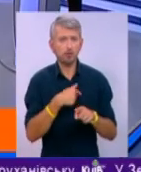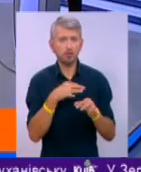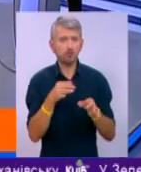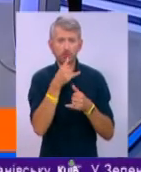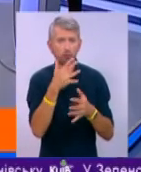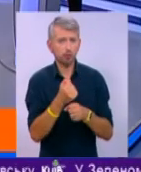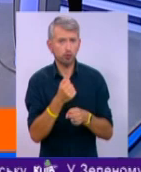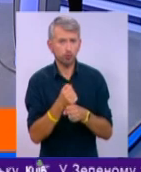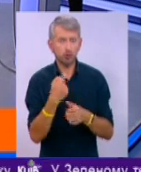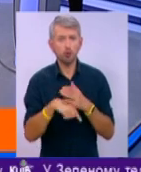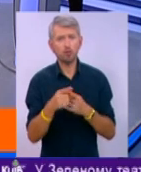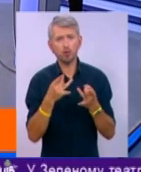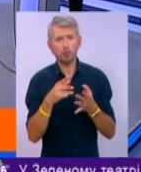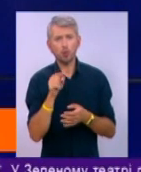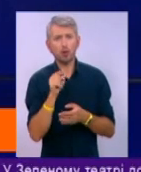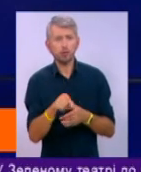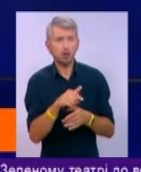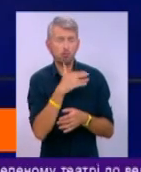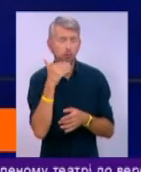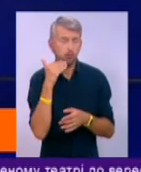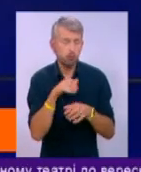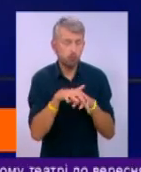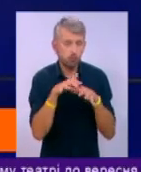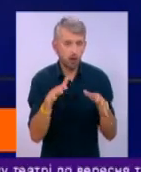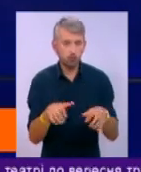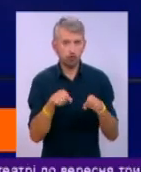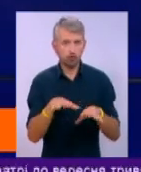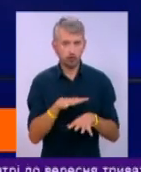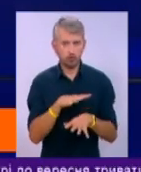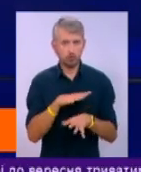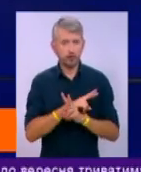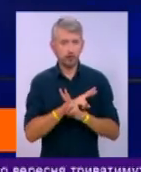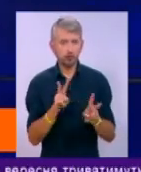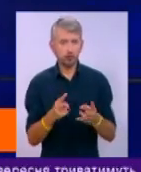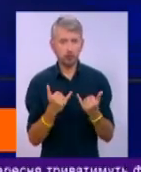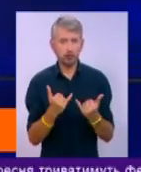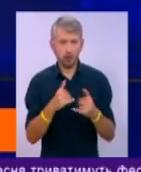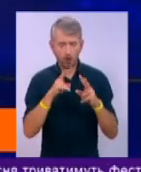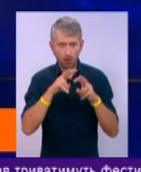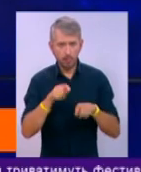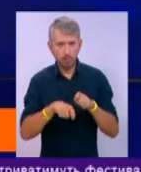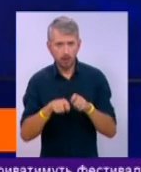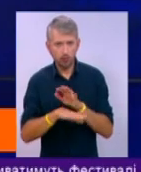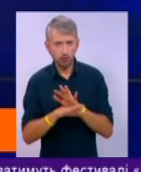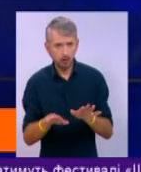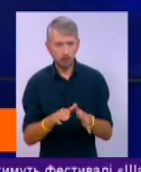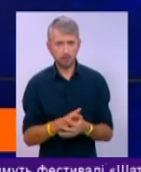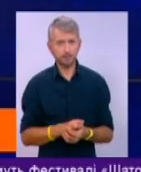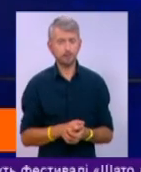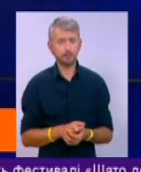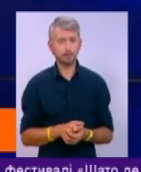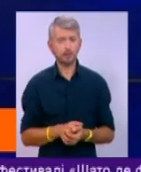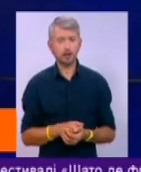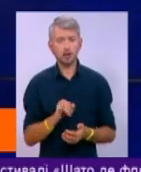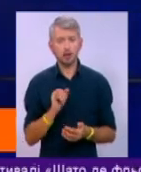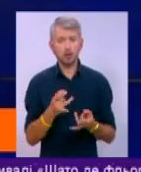можемо зробити. Тому що просто там вал був рішень. Ніхто ці рішення, звісно, при нинішніх не аудиту не піддавав.